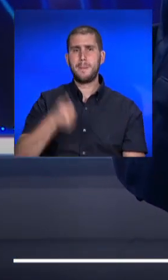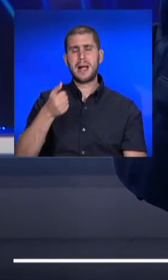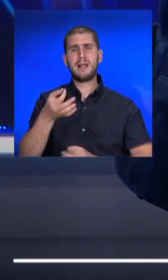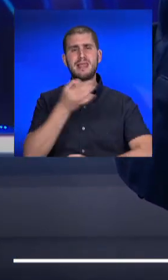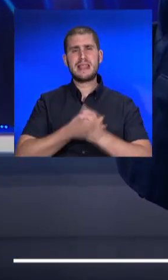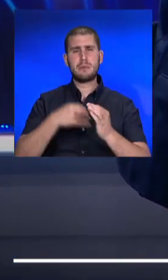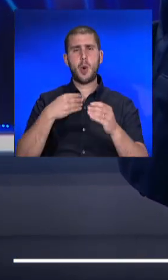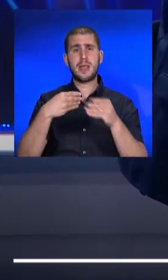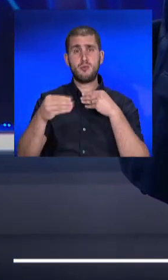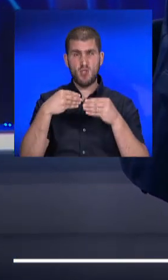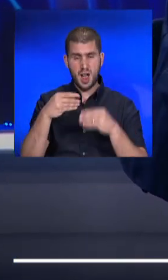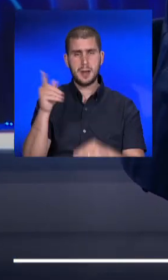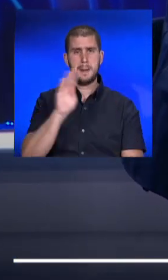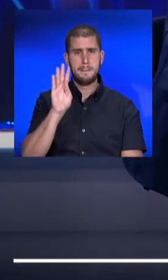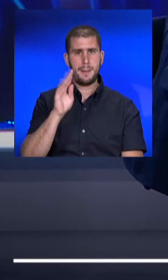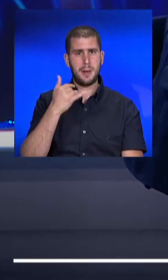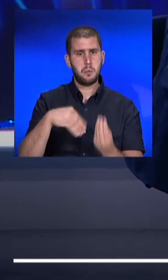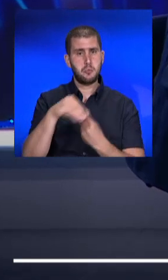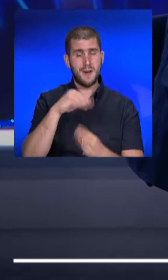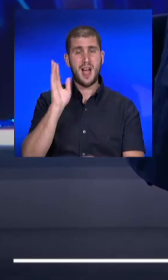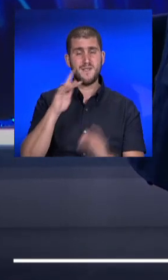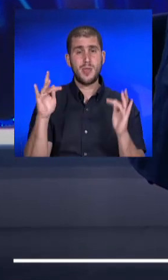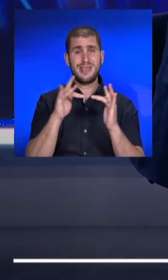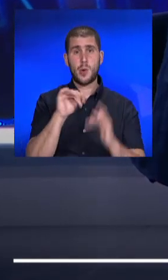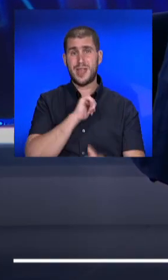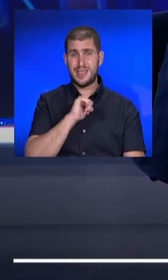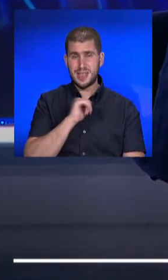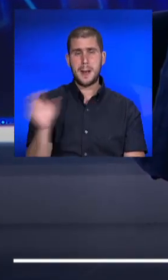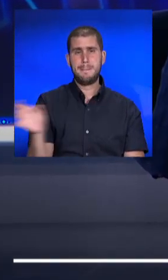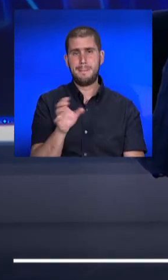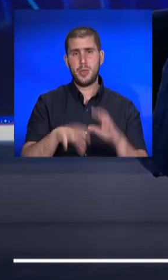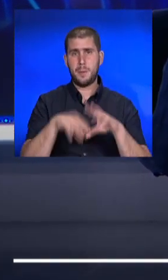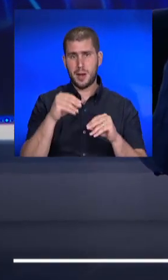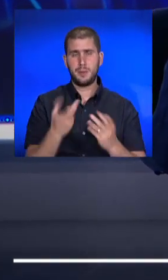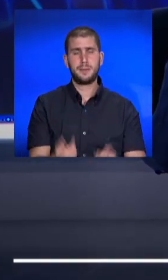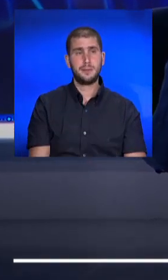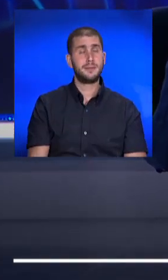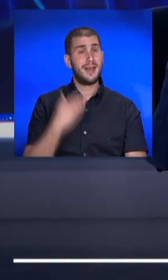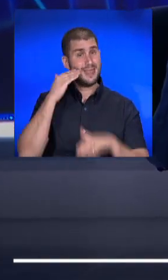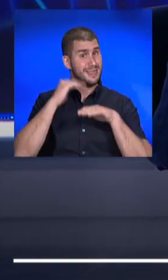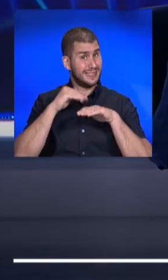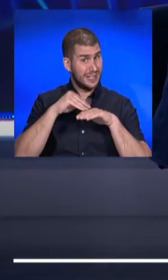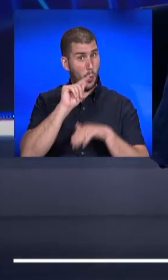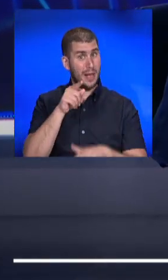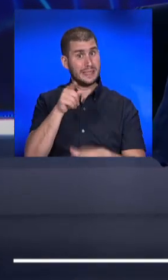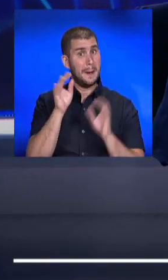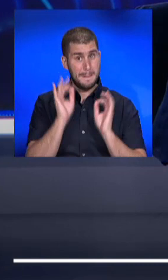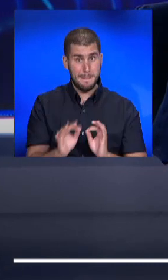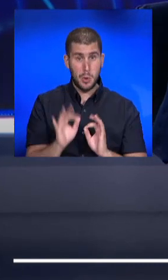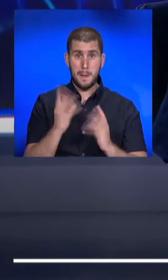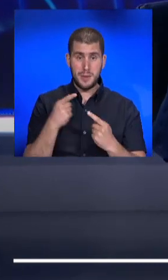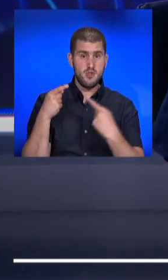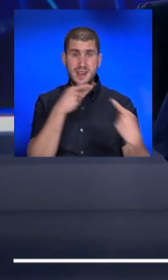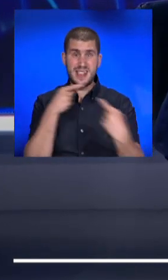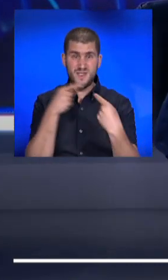הפשרה הזאת, כלומר שנתניהו יהיה מעורב למרות ניגוד העניינים במינויי בכירים כמו מפכ"ל וכו'. ונזכיר אולי, רומי, שזה בדיוק היה מה שהתווכחו